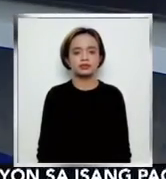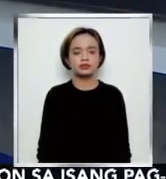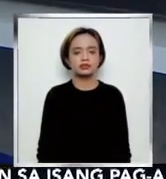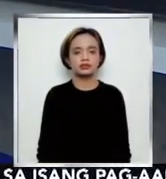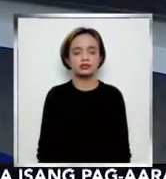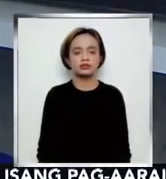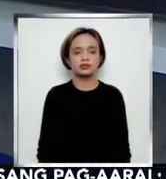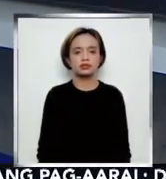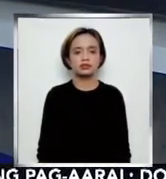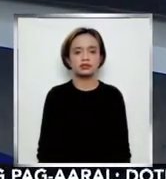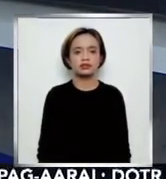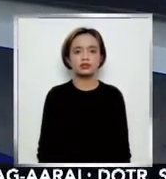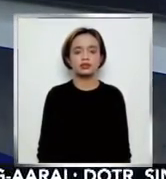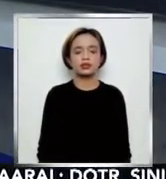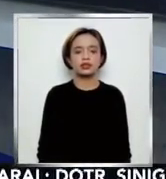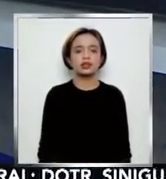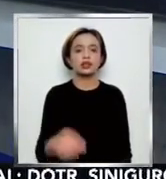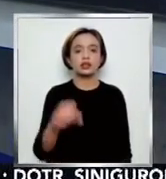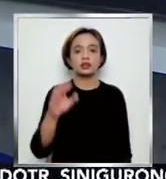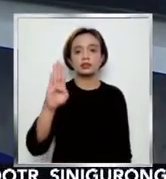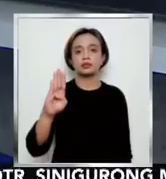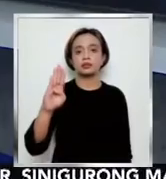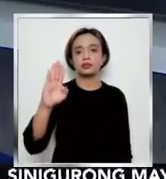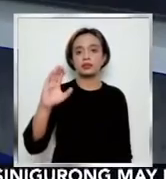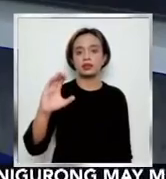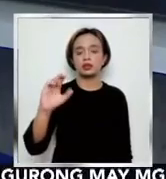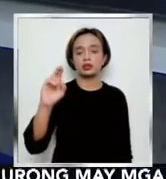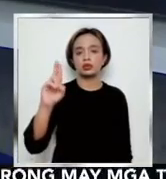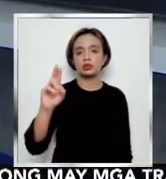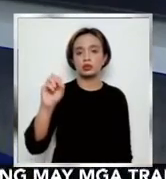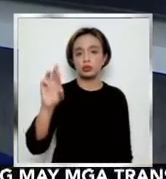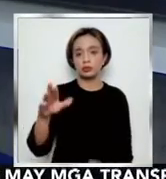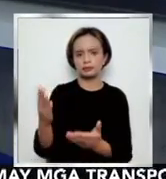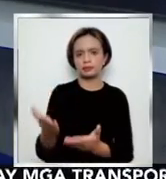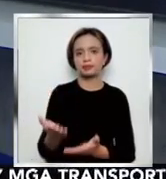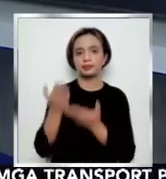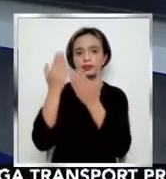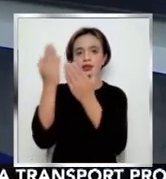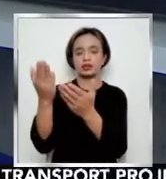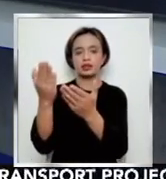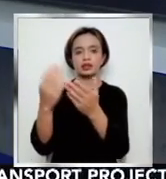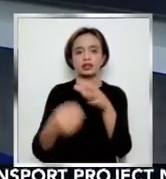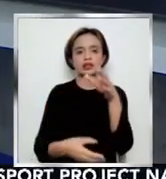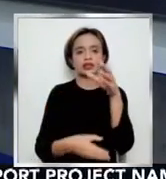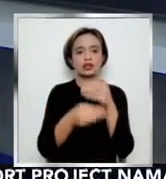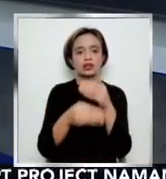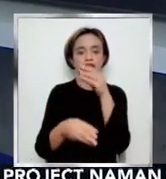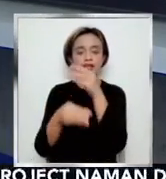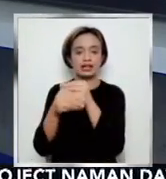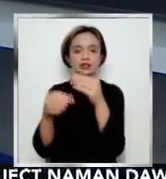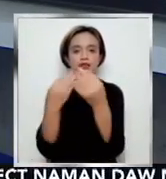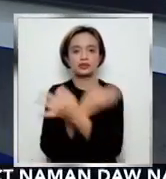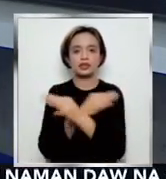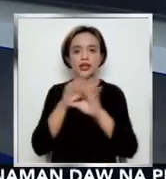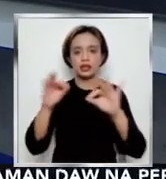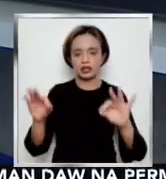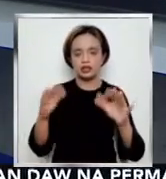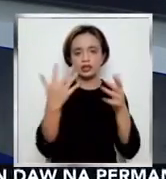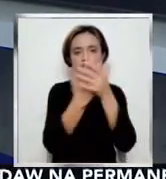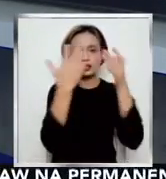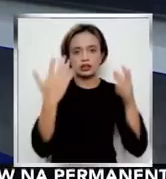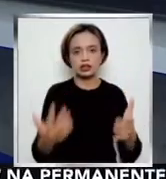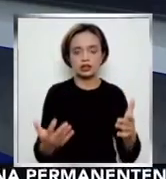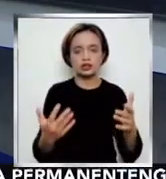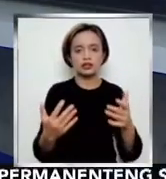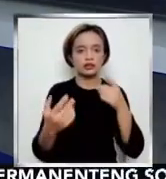Isinusulong ng Bureau of Corrections na madagdagan ang mga napapalayang preso, edad 65 taon pataas.